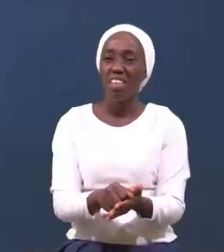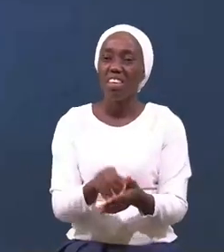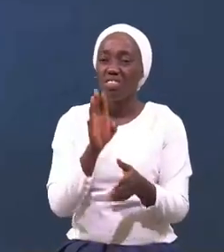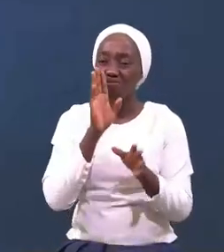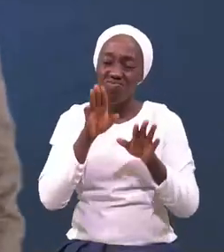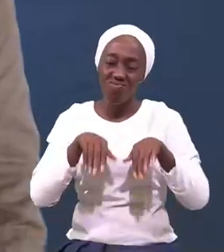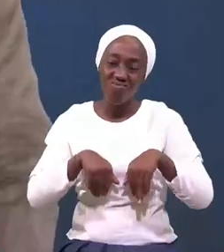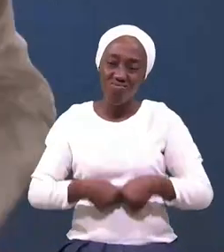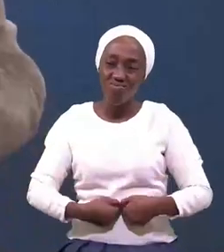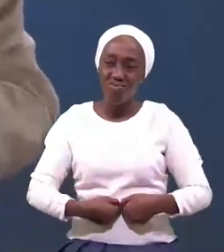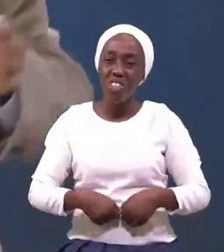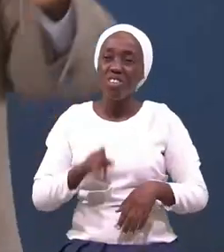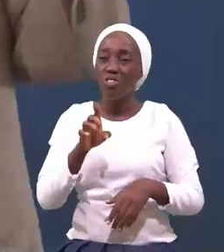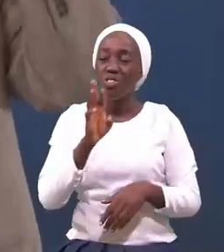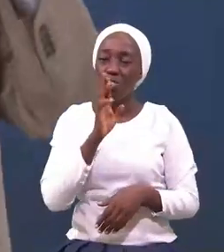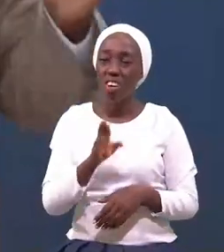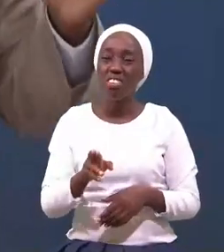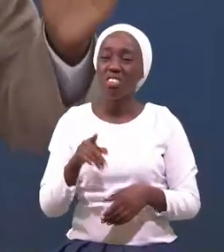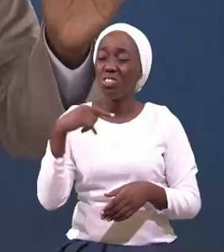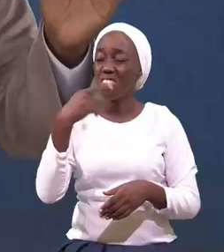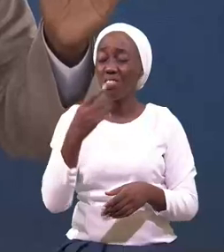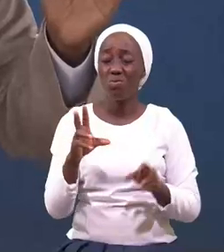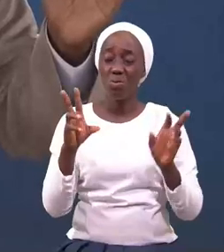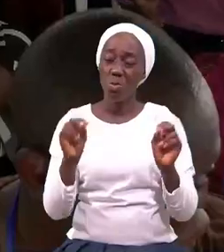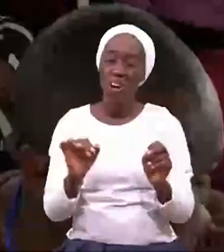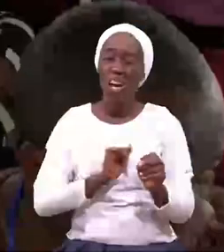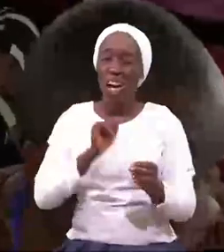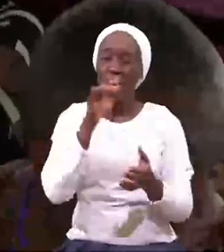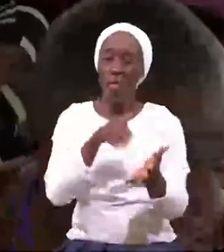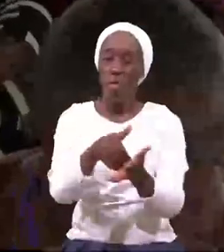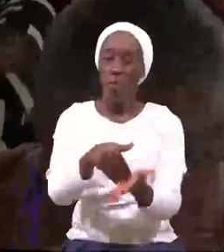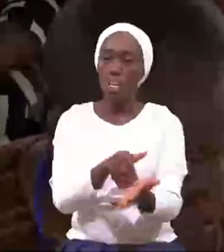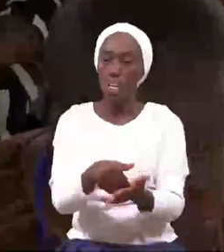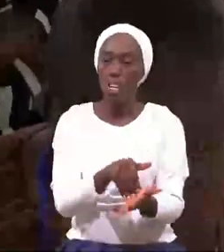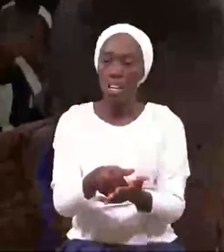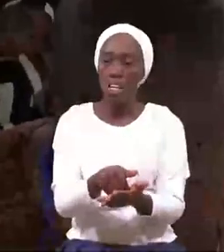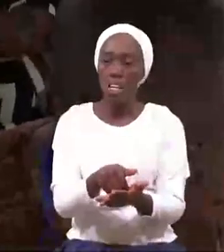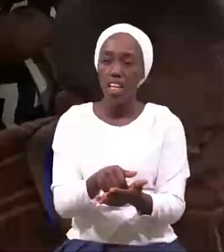êtes complètement lassé, vous dites « non, j'ai la volonté ».